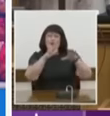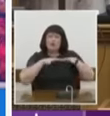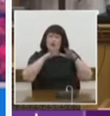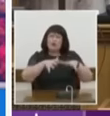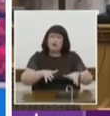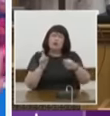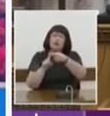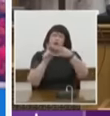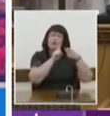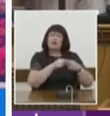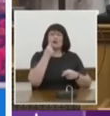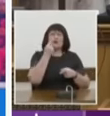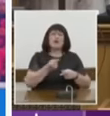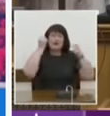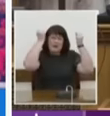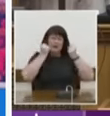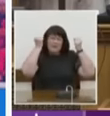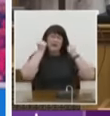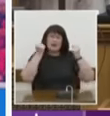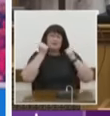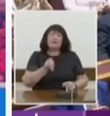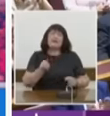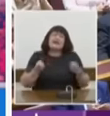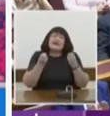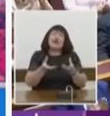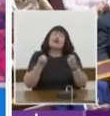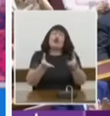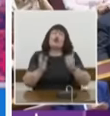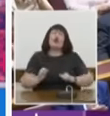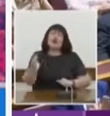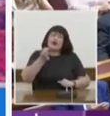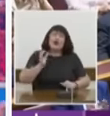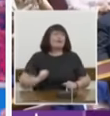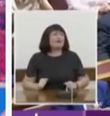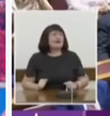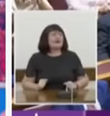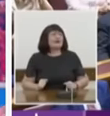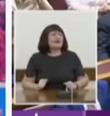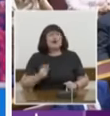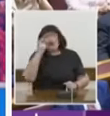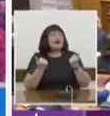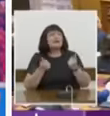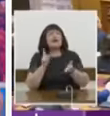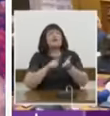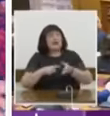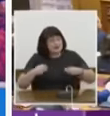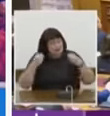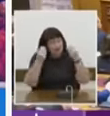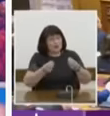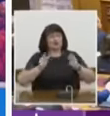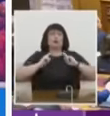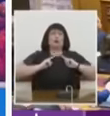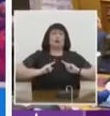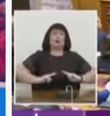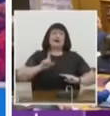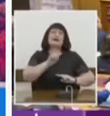μιλήσω για πολιτικές ακούστε να ςω τι λέει το αίτημα της κοινωνίας το εκσυγχρονιστικό αίτημα της κοινωνίας για την επιστροφή μας σε μια κανονική